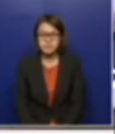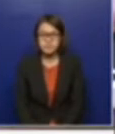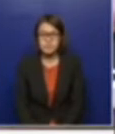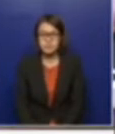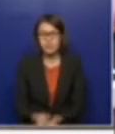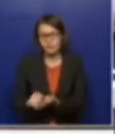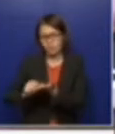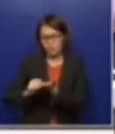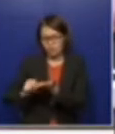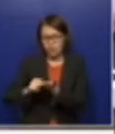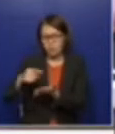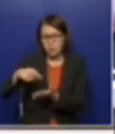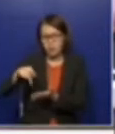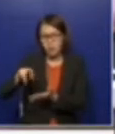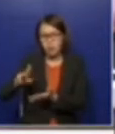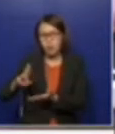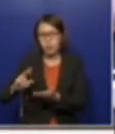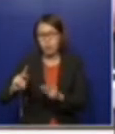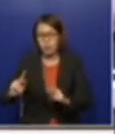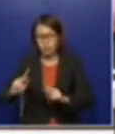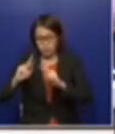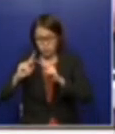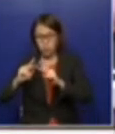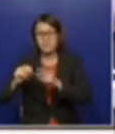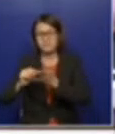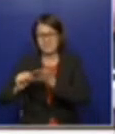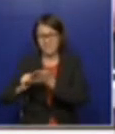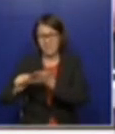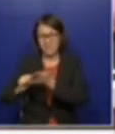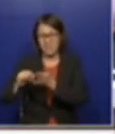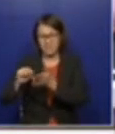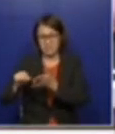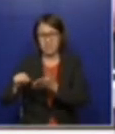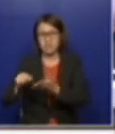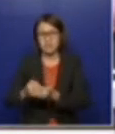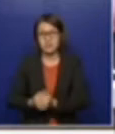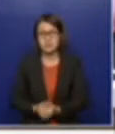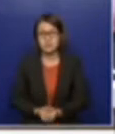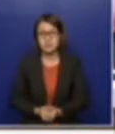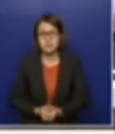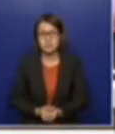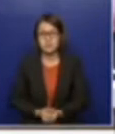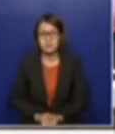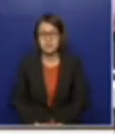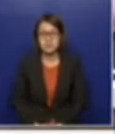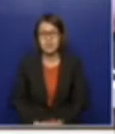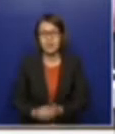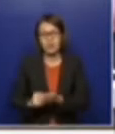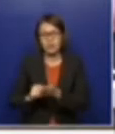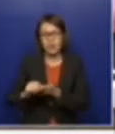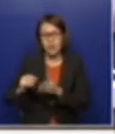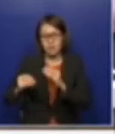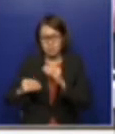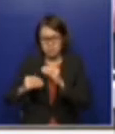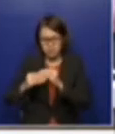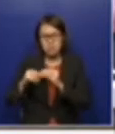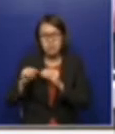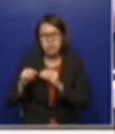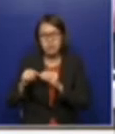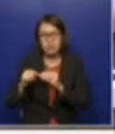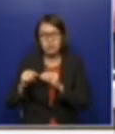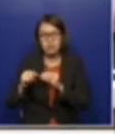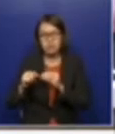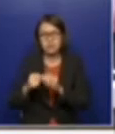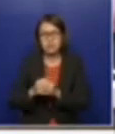ทบวงกรมฉบับที่พ.ศ.แก้ไขเพิ่มเติมพระราชบัญญัติปรับปรุ